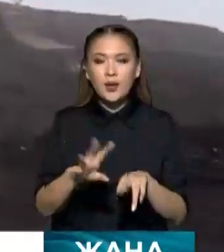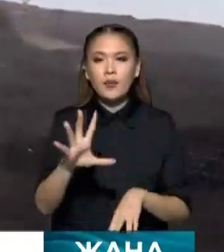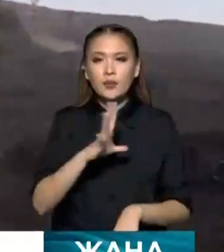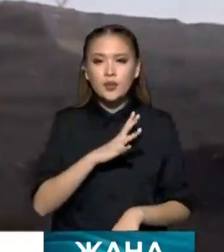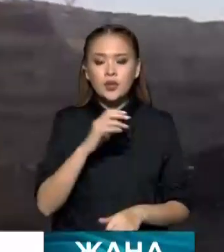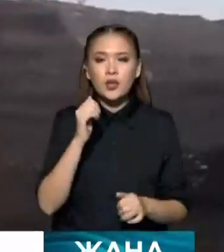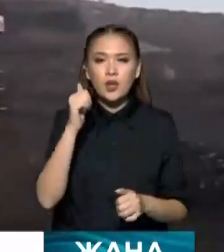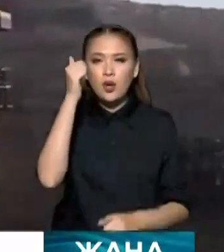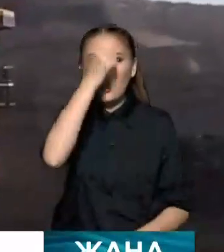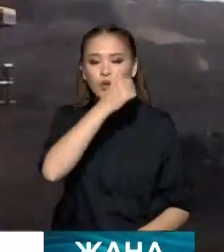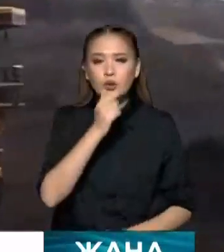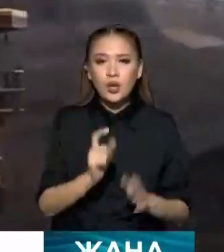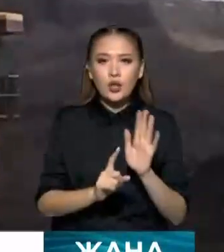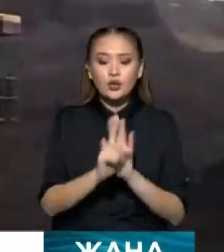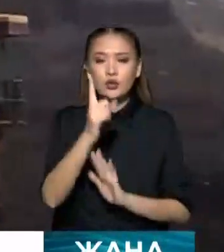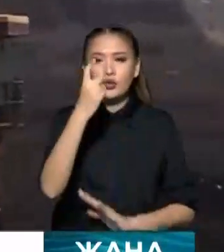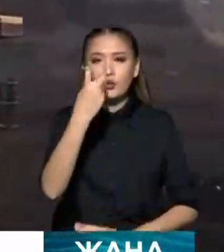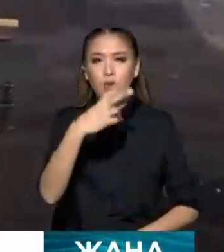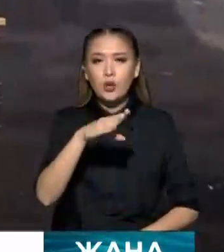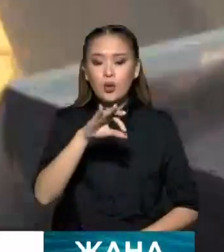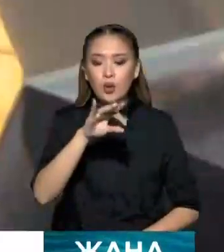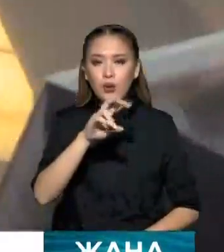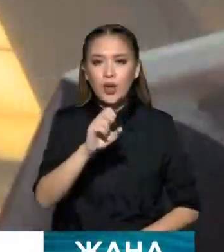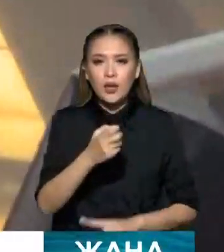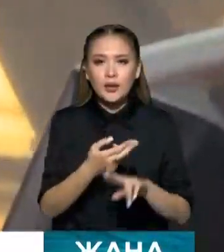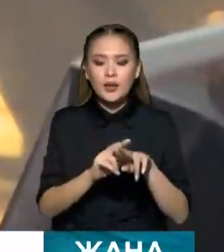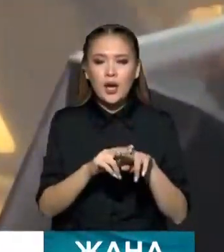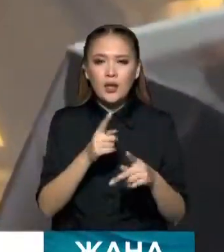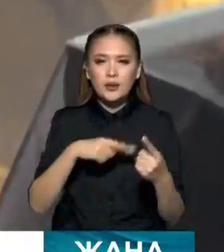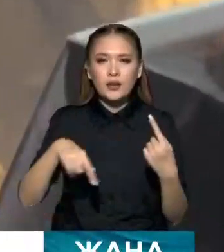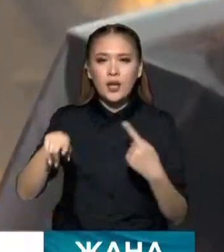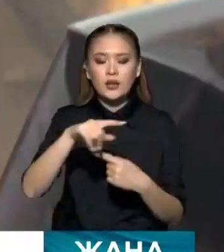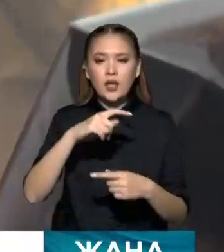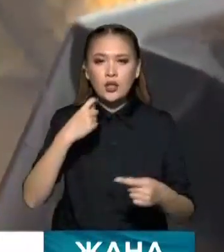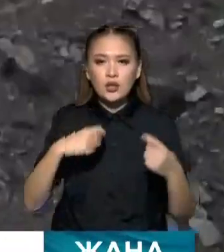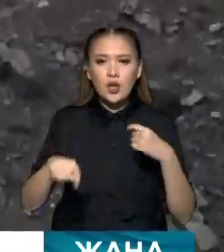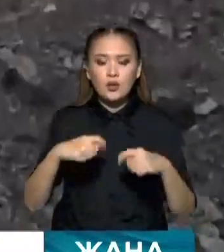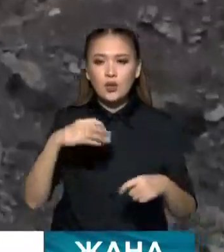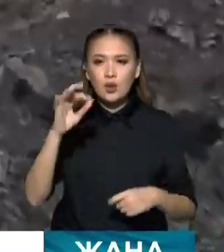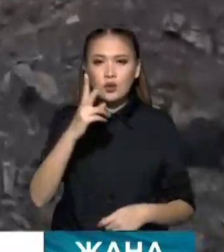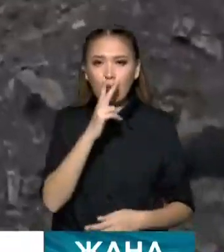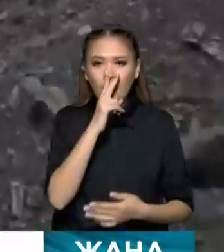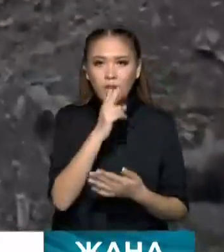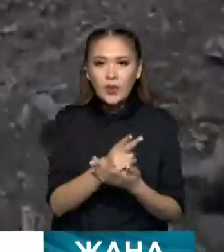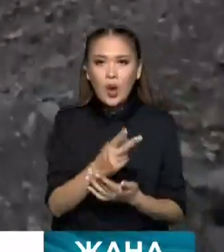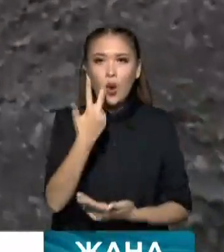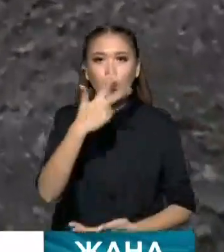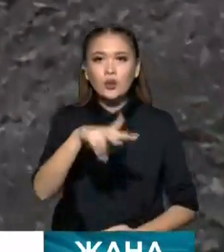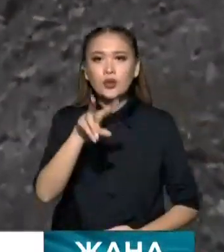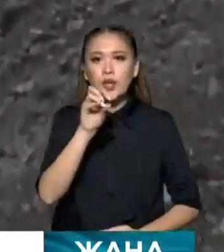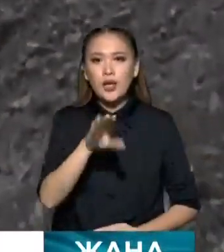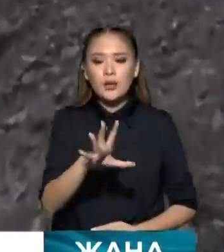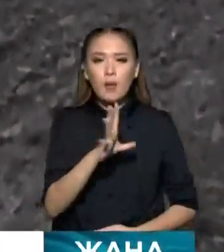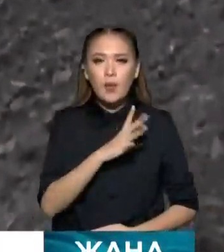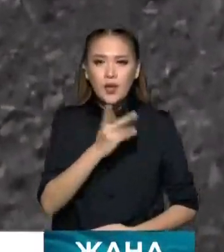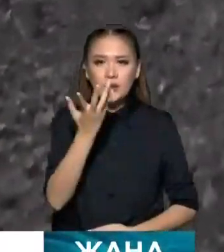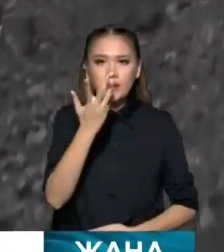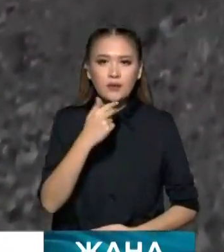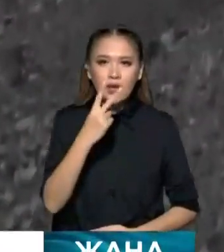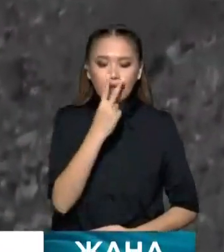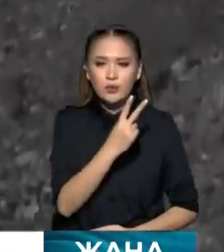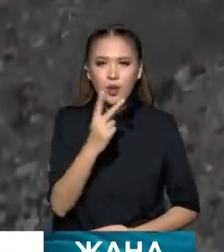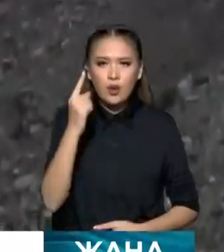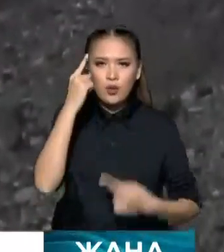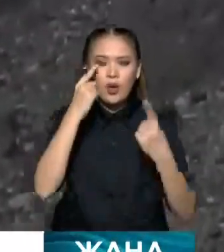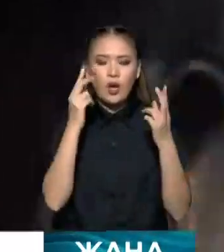жыл басынан бері 120 мың тонна қара алтынды сыртқы елдерге заңсыз саудалағанын ескерсек, өткен 30 жылдағы цифрларды елестетудің өзі